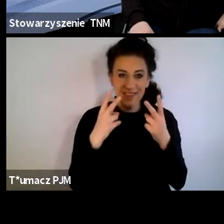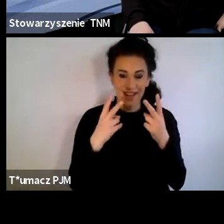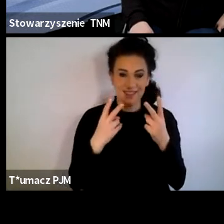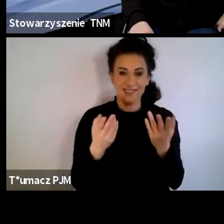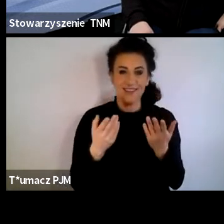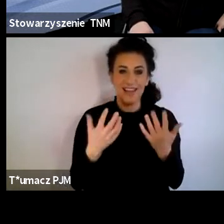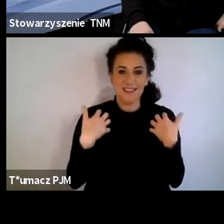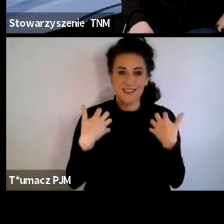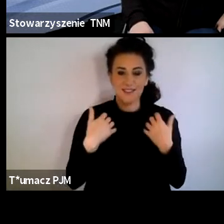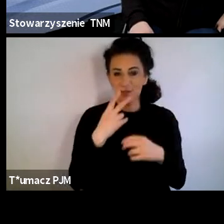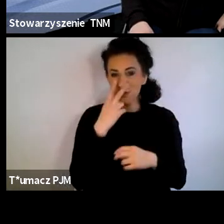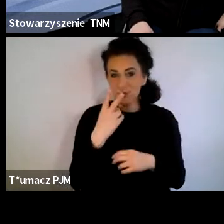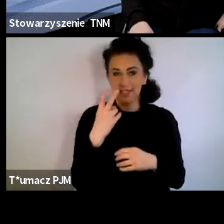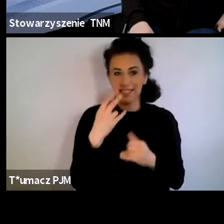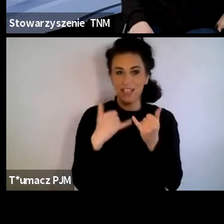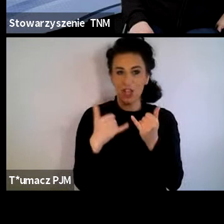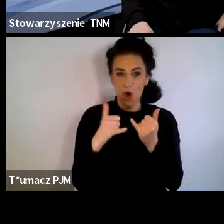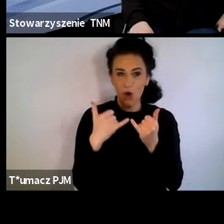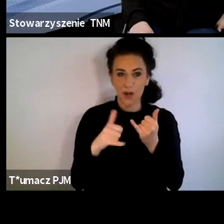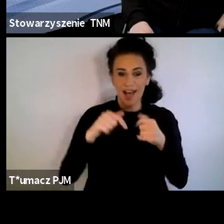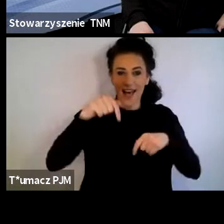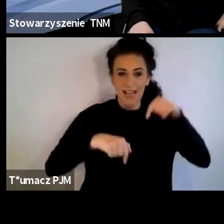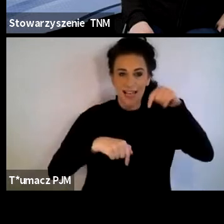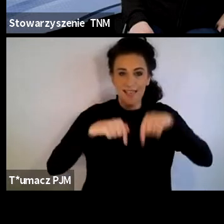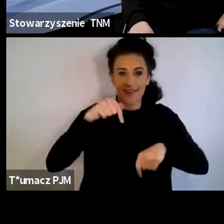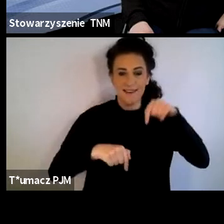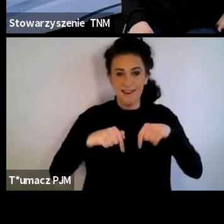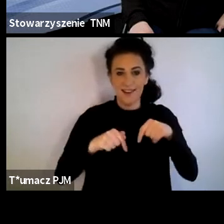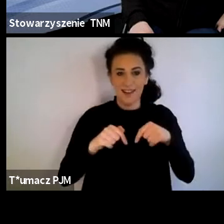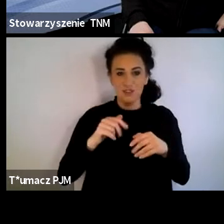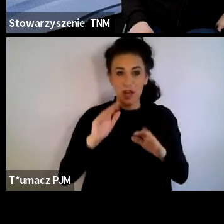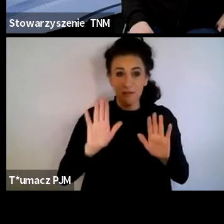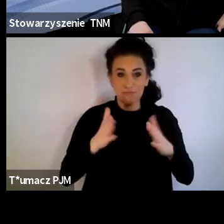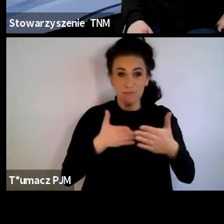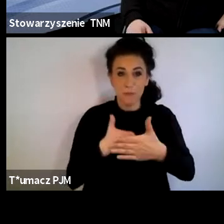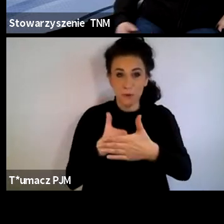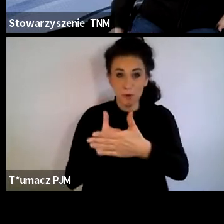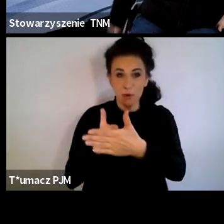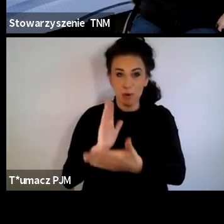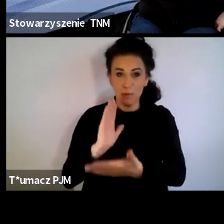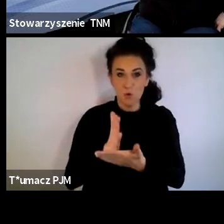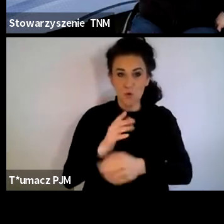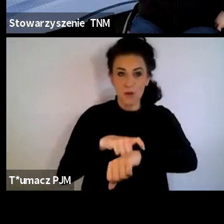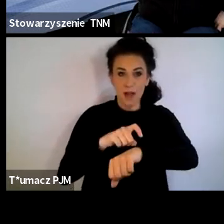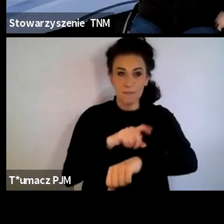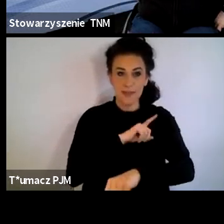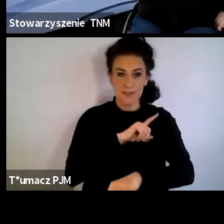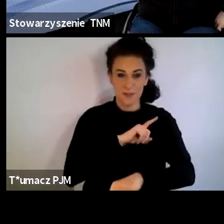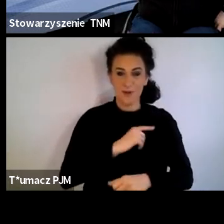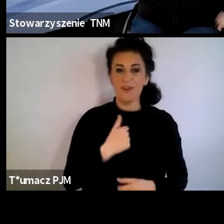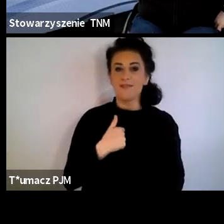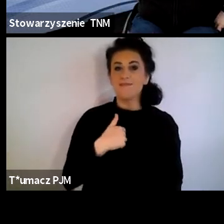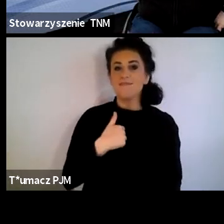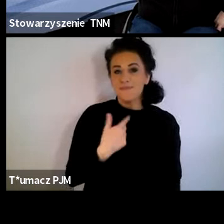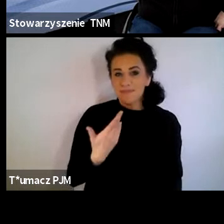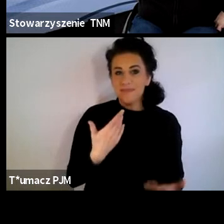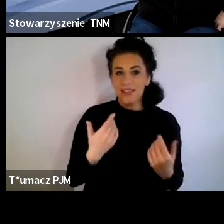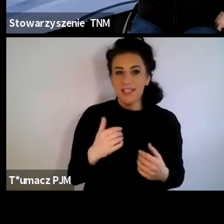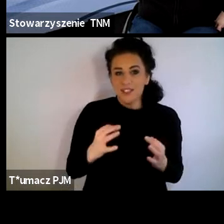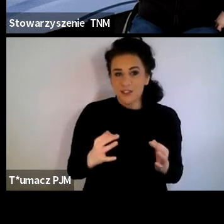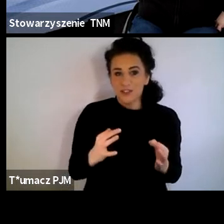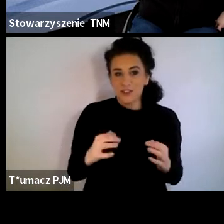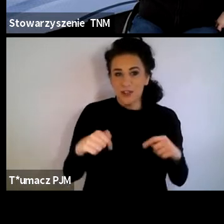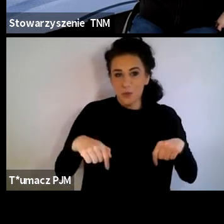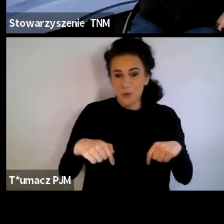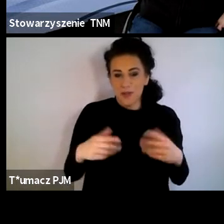gdybyśmy nie mieli tak zdyscyplinowanych prelegentów, jak mamy i mieliśmy wczoraj. A jednak na katedrze mogłam